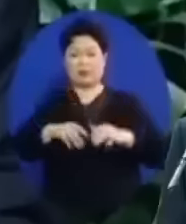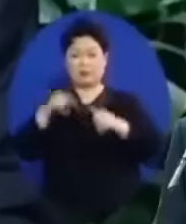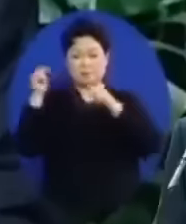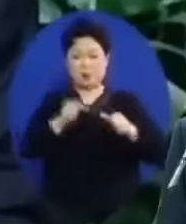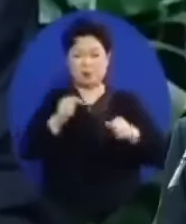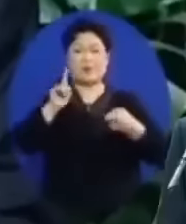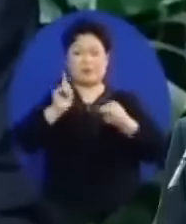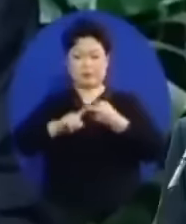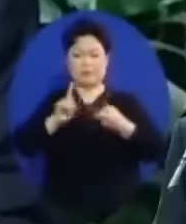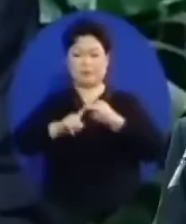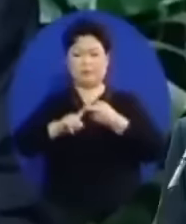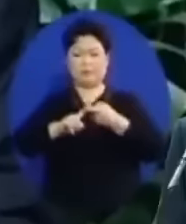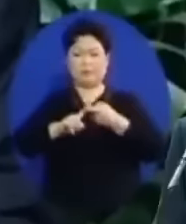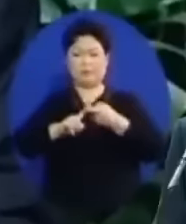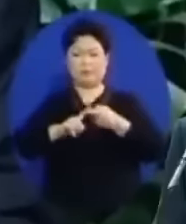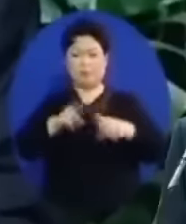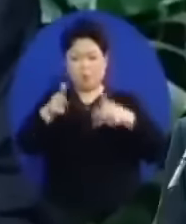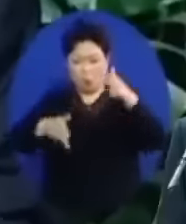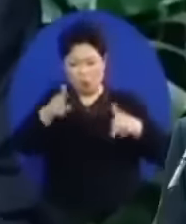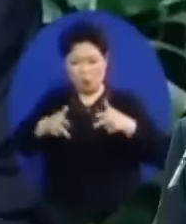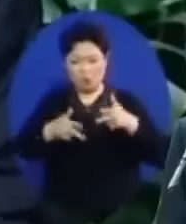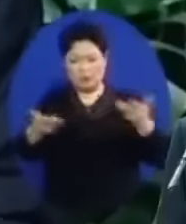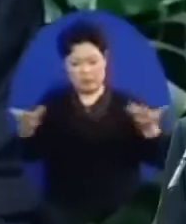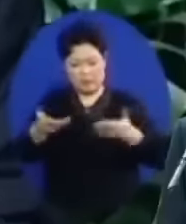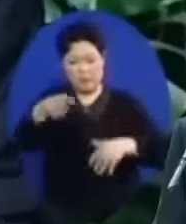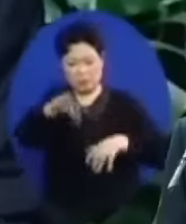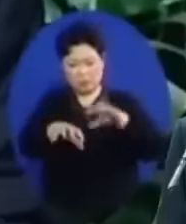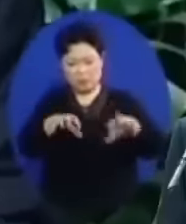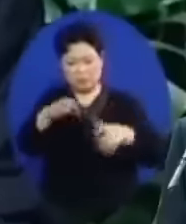대로 공장에서나 노동